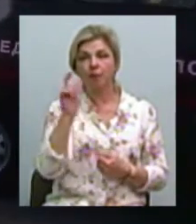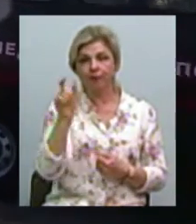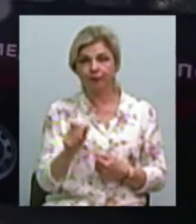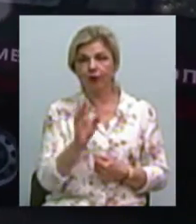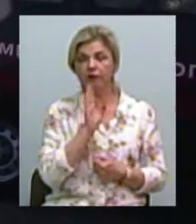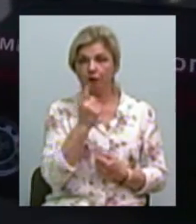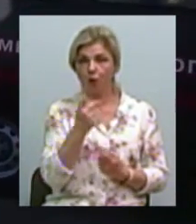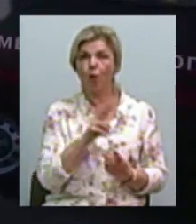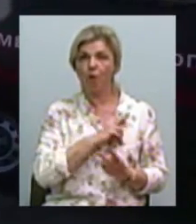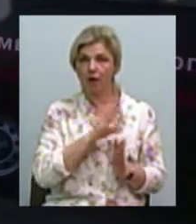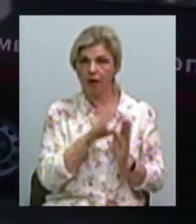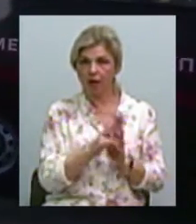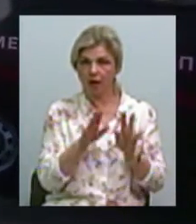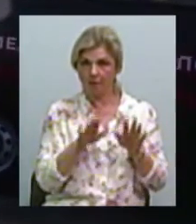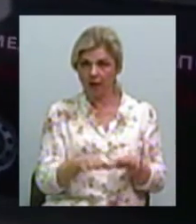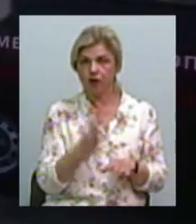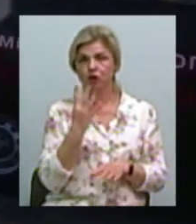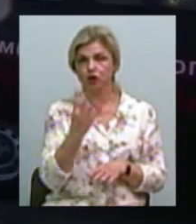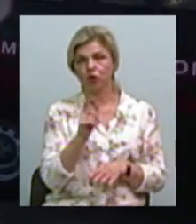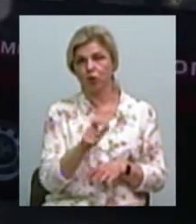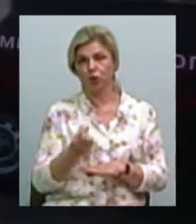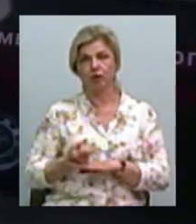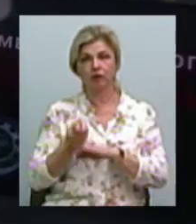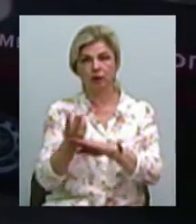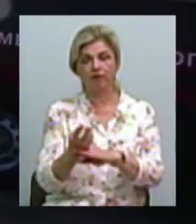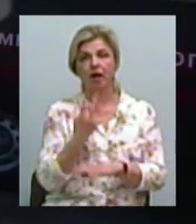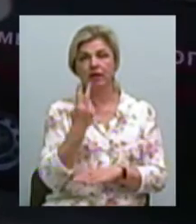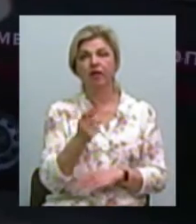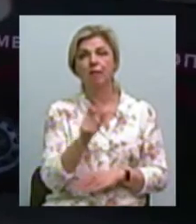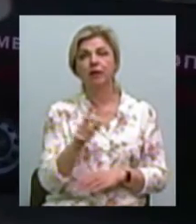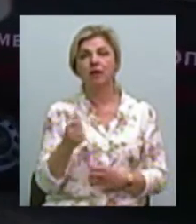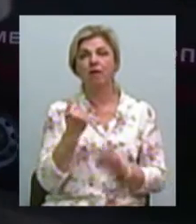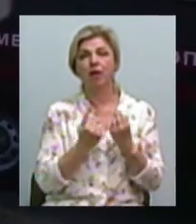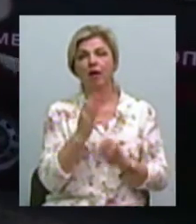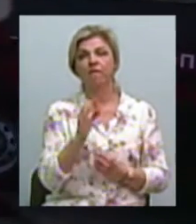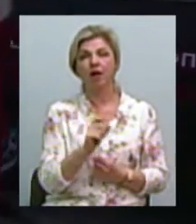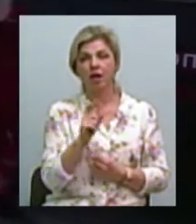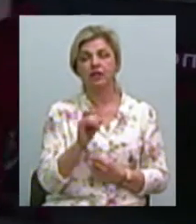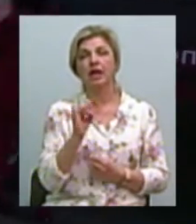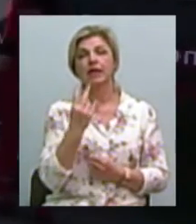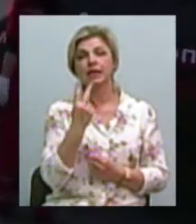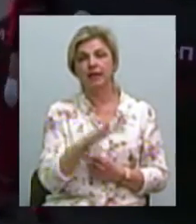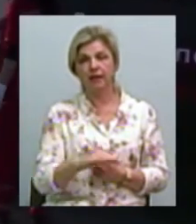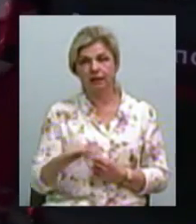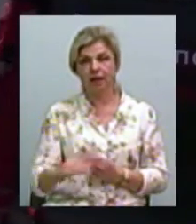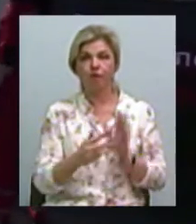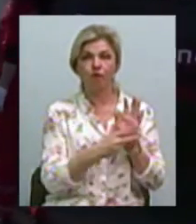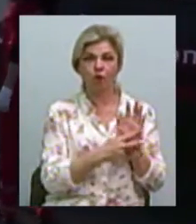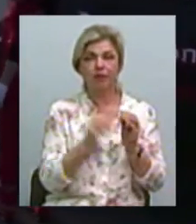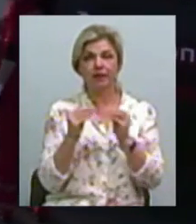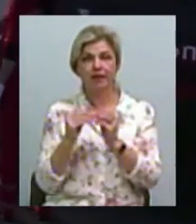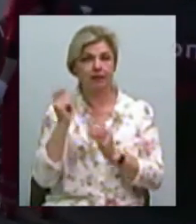на місці події. 4 людей травмовано. 2 пасажирів автомобілю ВАЗ, дітей 8 та 10 років доставили